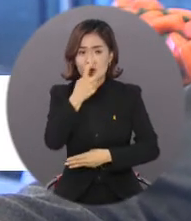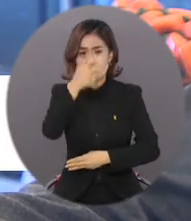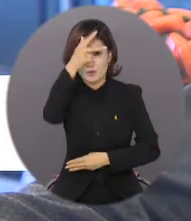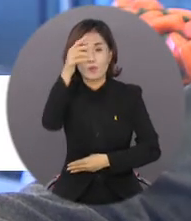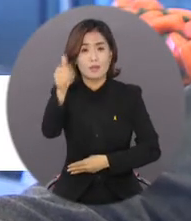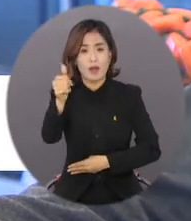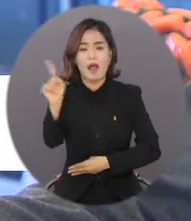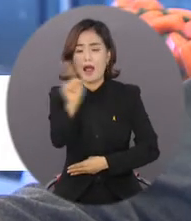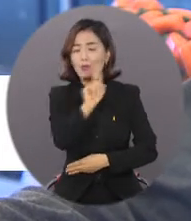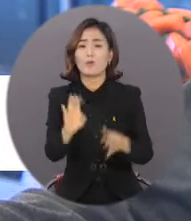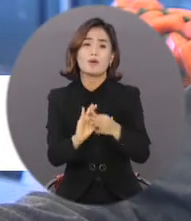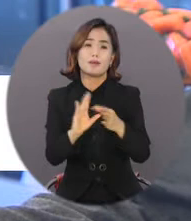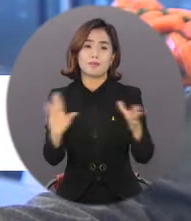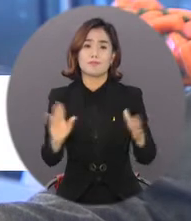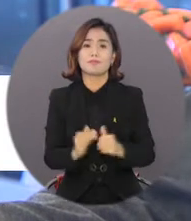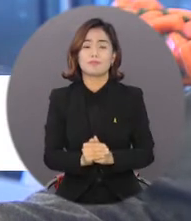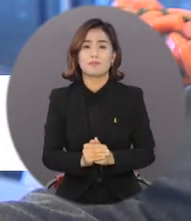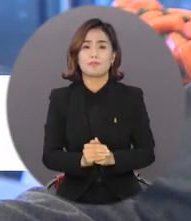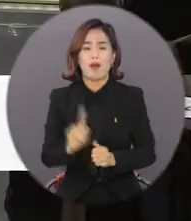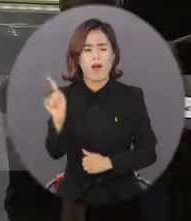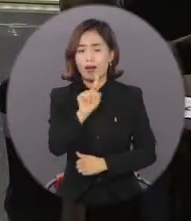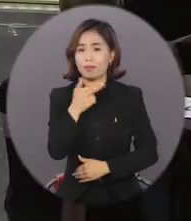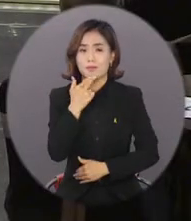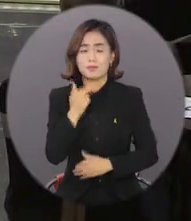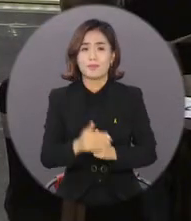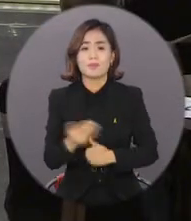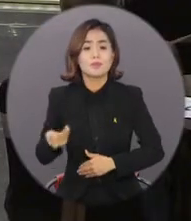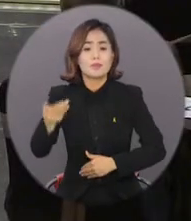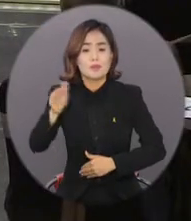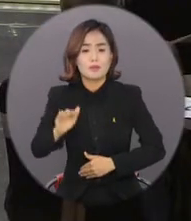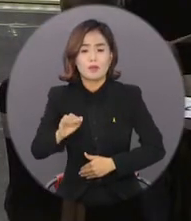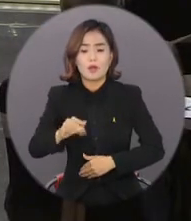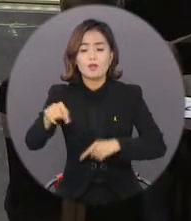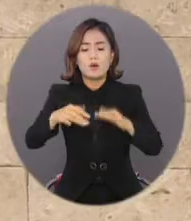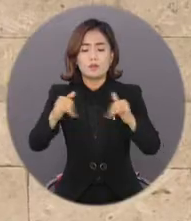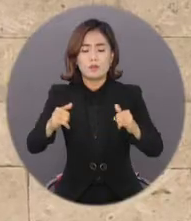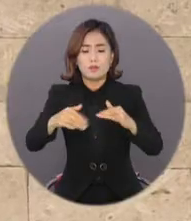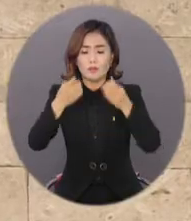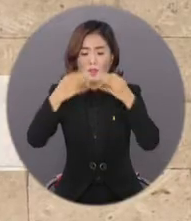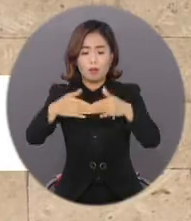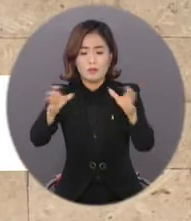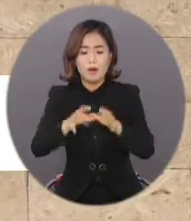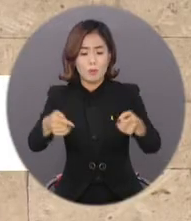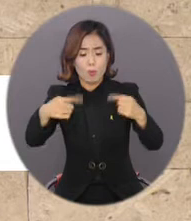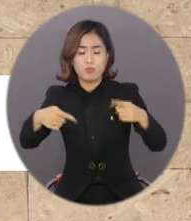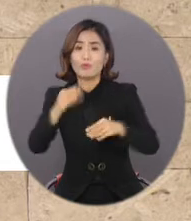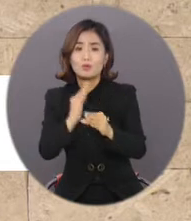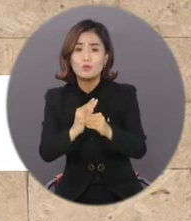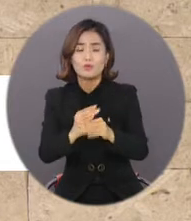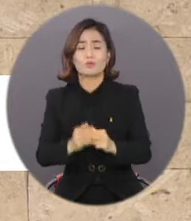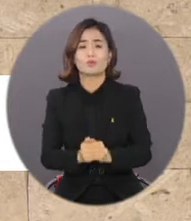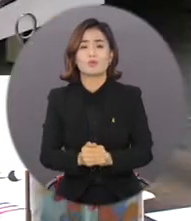총장님하고는 전혀 연결되는 게 없습니다. 한 가지도 없습니다. 그런데도 기성 정치인들도 창당에 참여하고 있습니다.